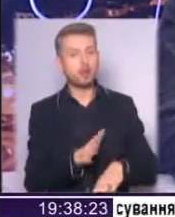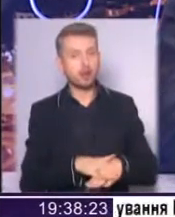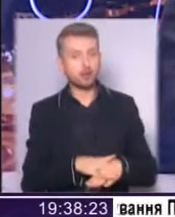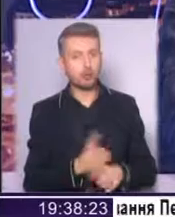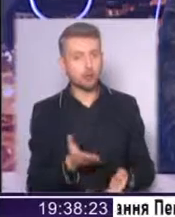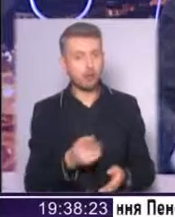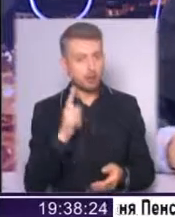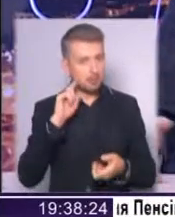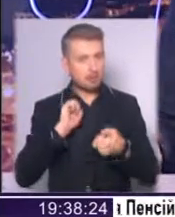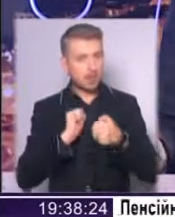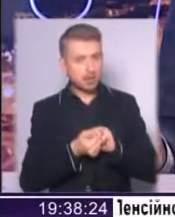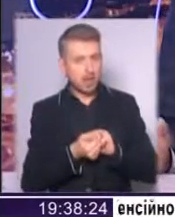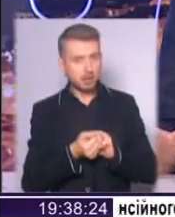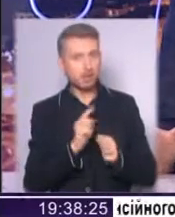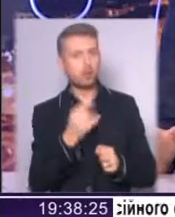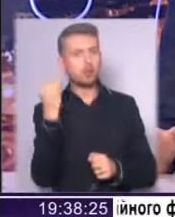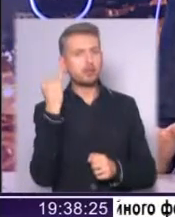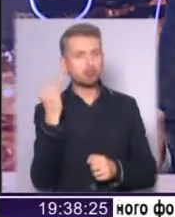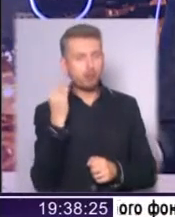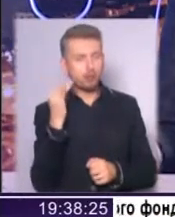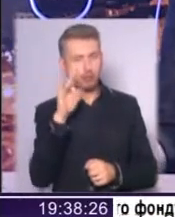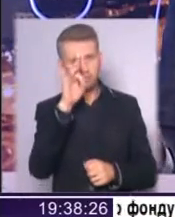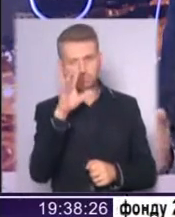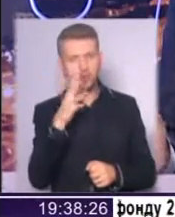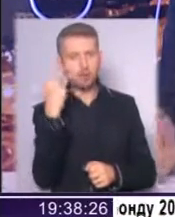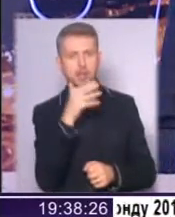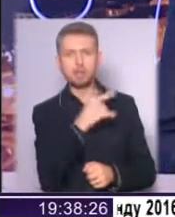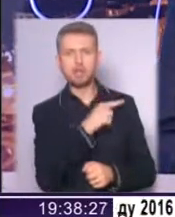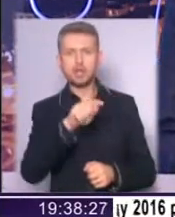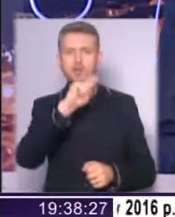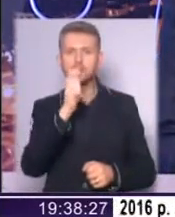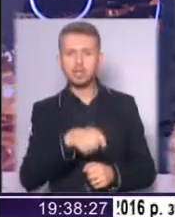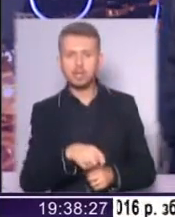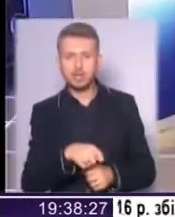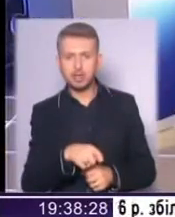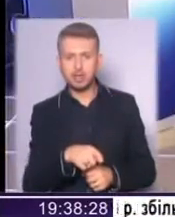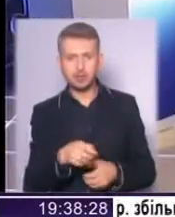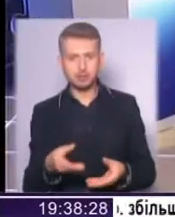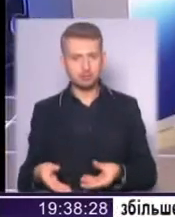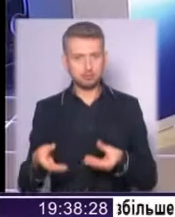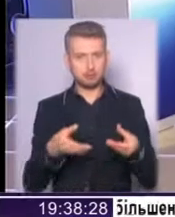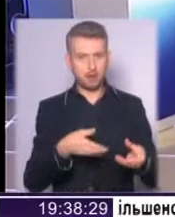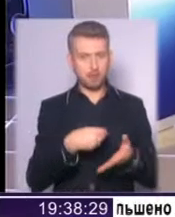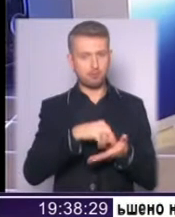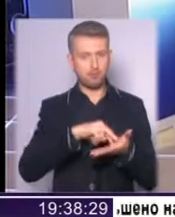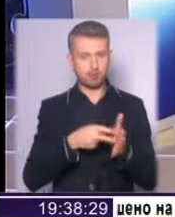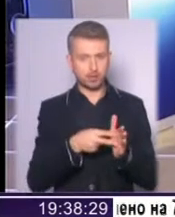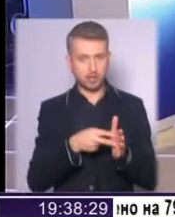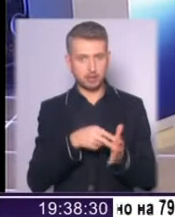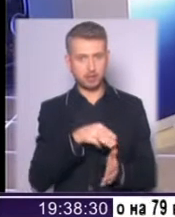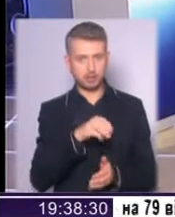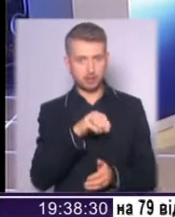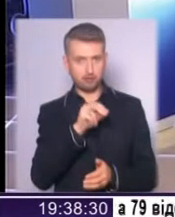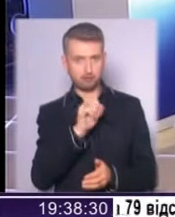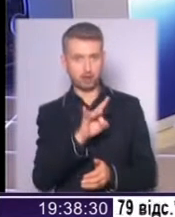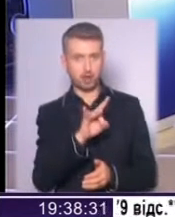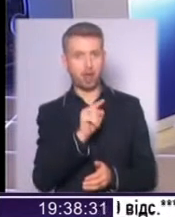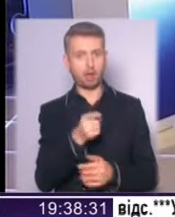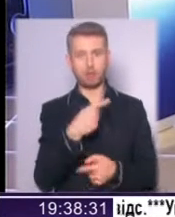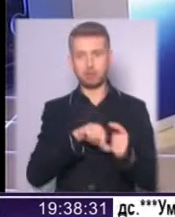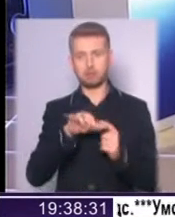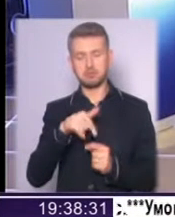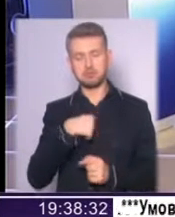освіти 16%, безробіття, ну тобто скорочення робочих місць на 10%, зменшення фінансування культури на 40%. Ну це як